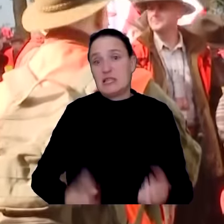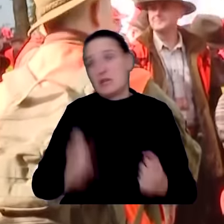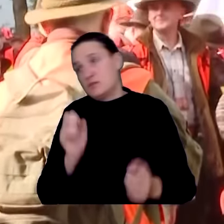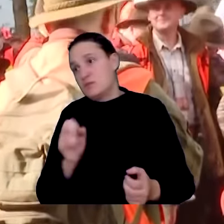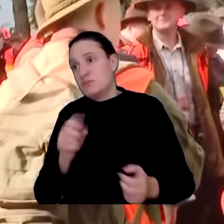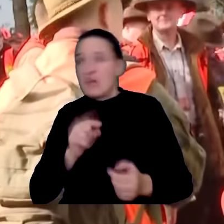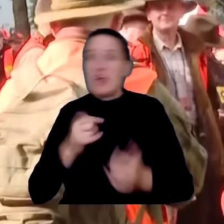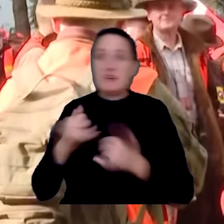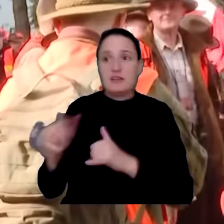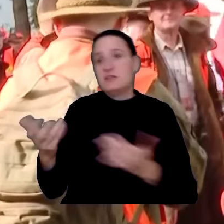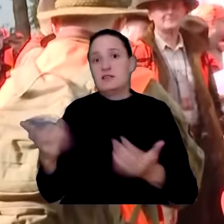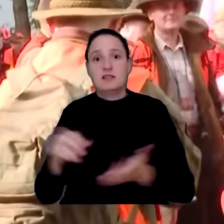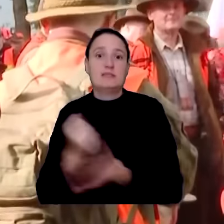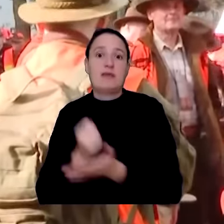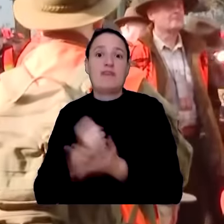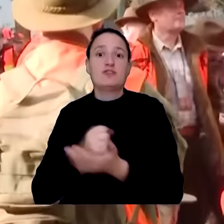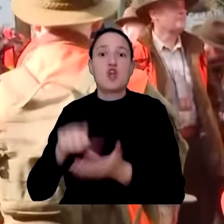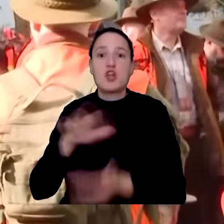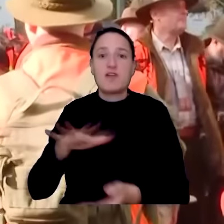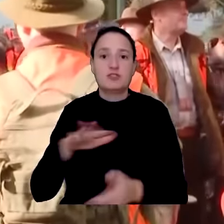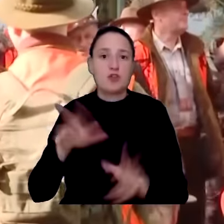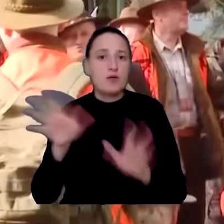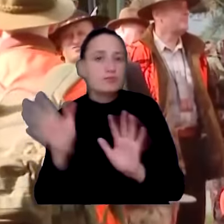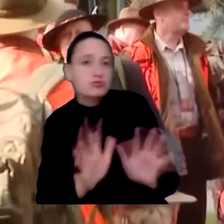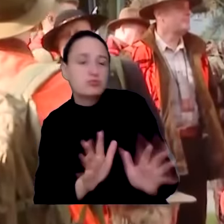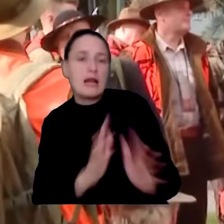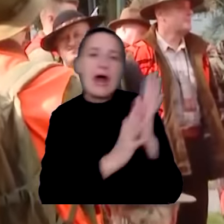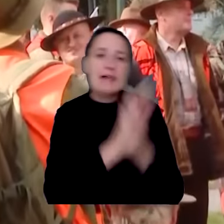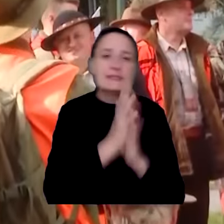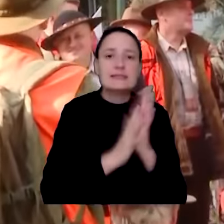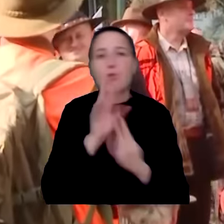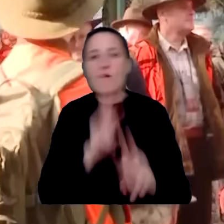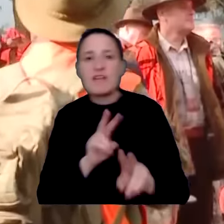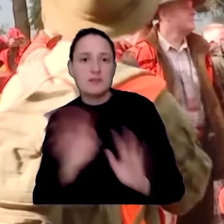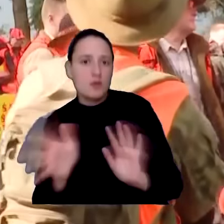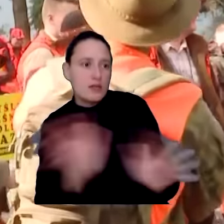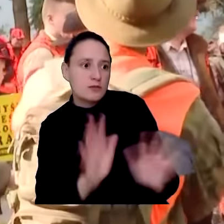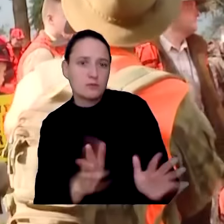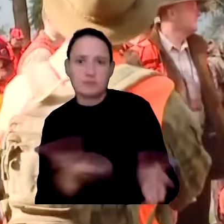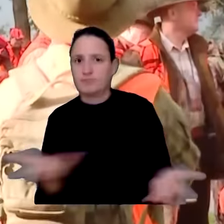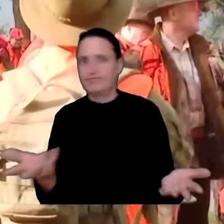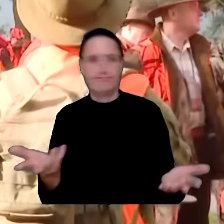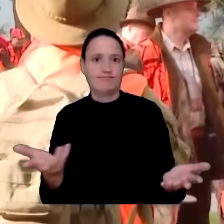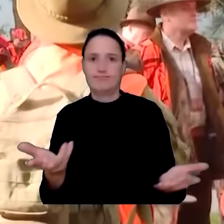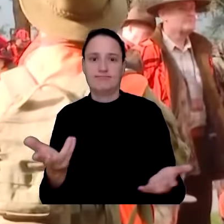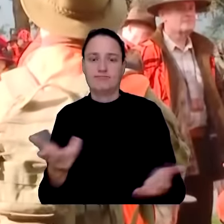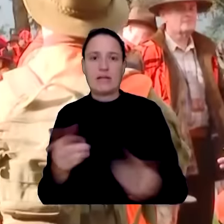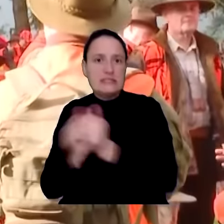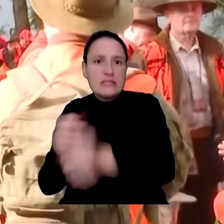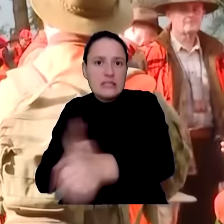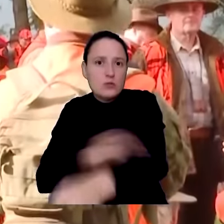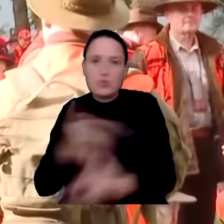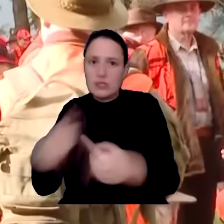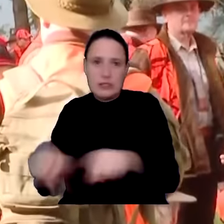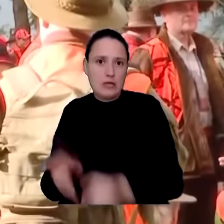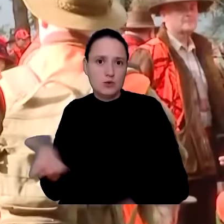minister do spraw środowiska, który nadzoruje i lasy, i łowiectwo, no nie wywiązuje się ze swoich zadań urzędnika państwowego,